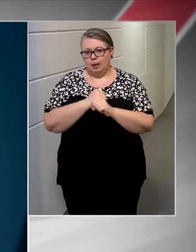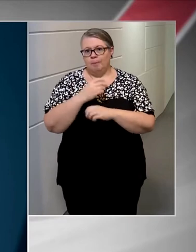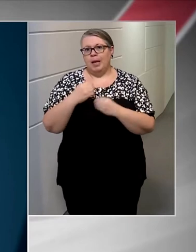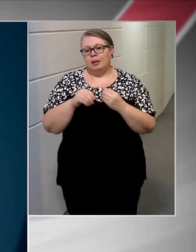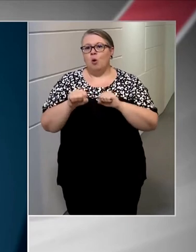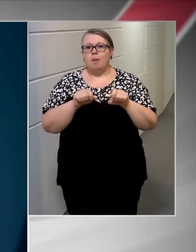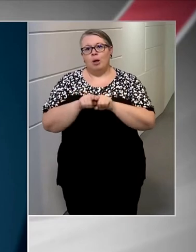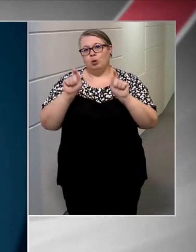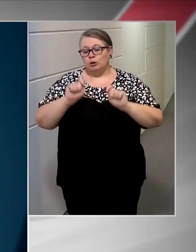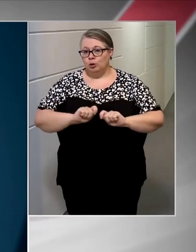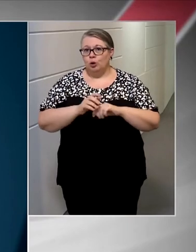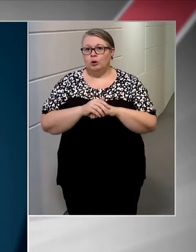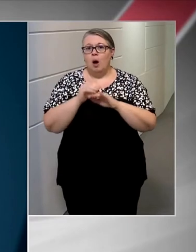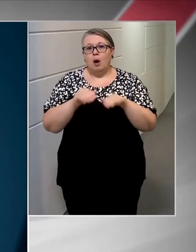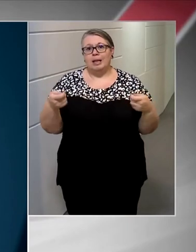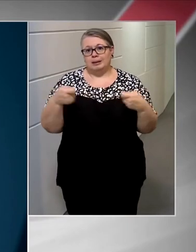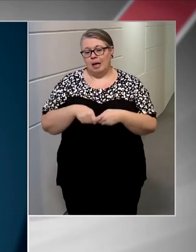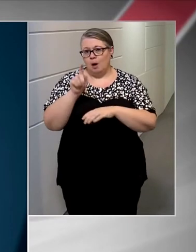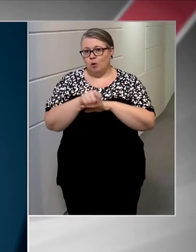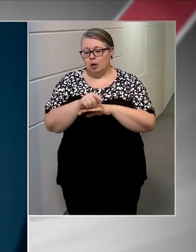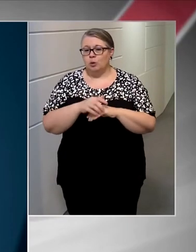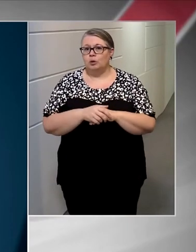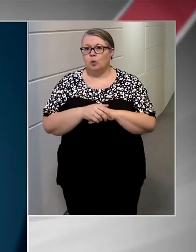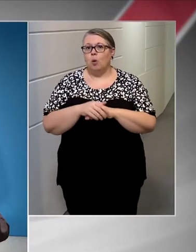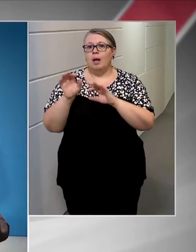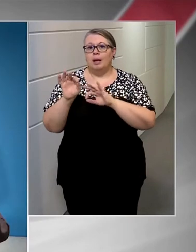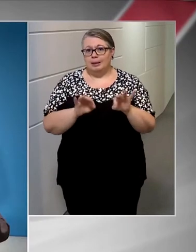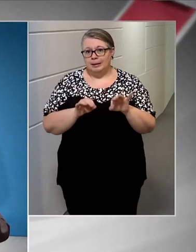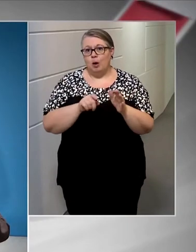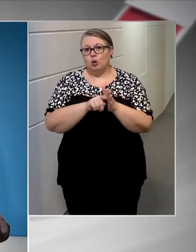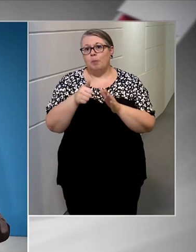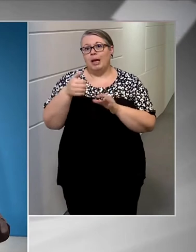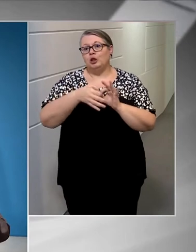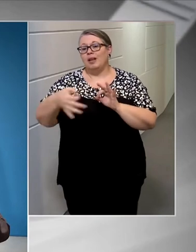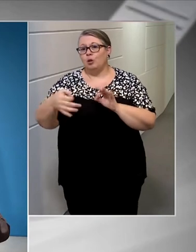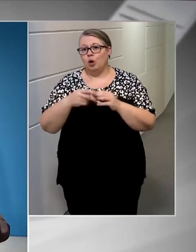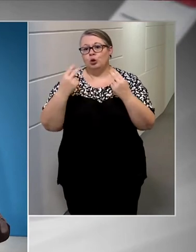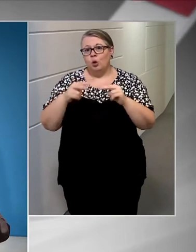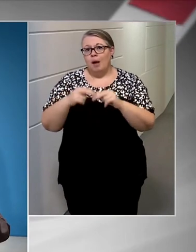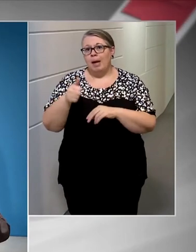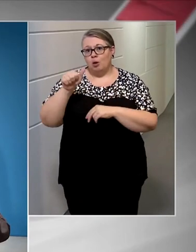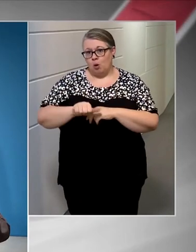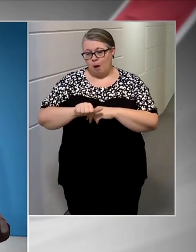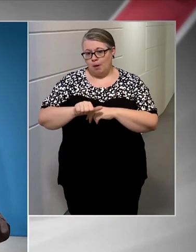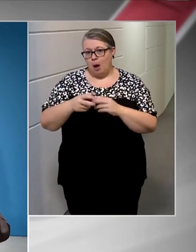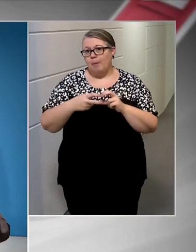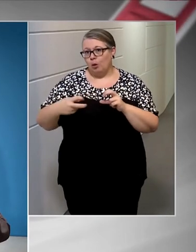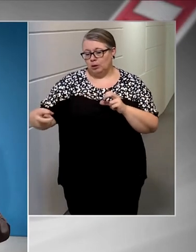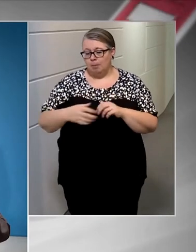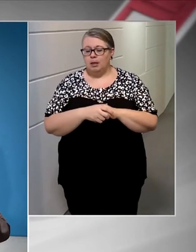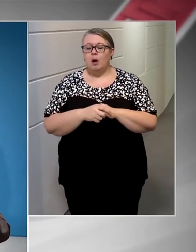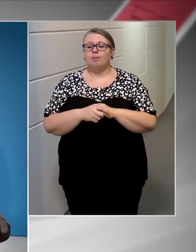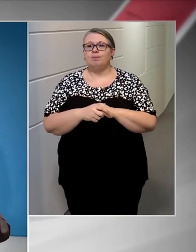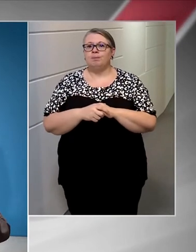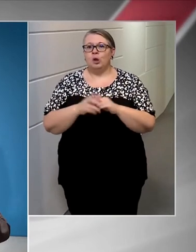döntött arról, hogy a határzára vonatkozó intézkedést október elsőjétől további egy hónapra meghosszabbítjuk.